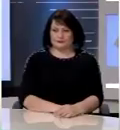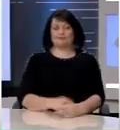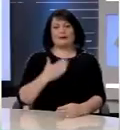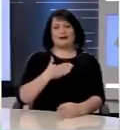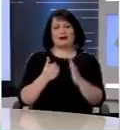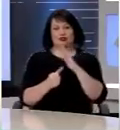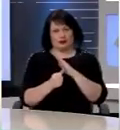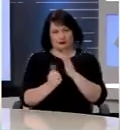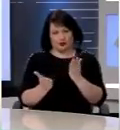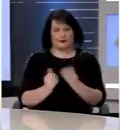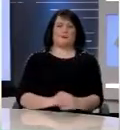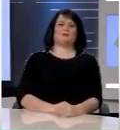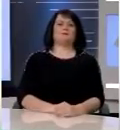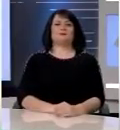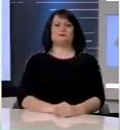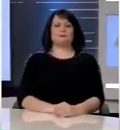Ευχαριστώ, κύριε Πρόεδρε.